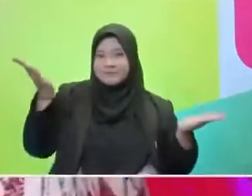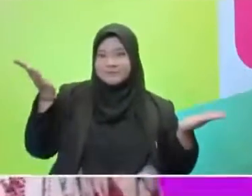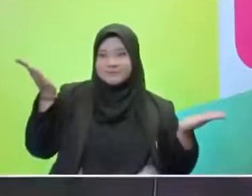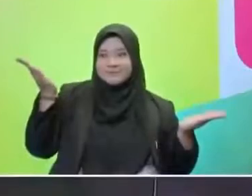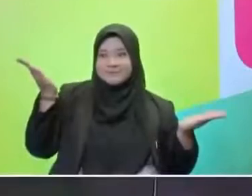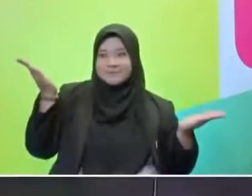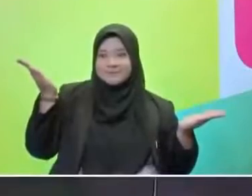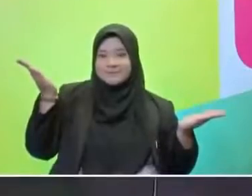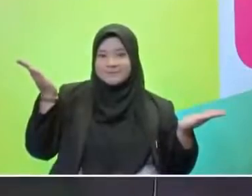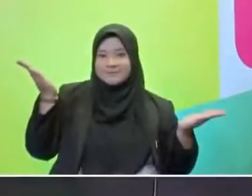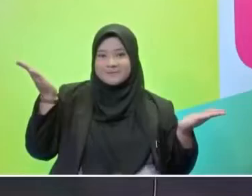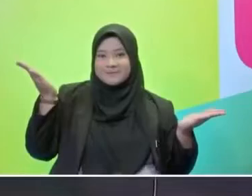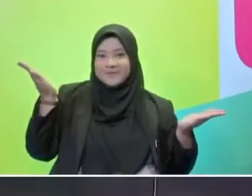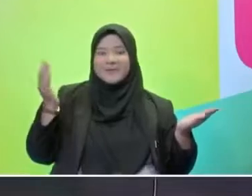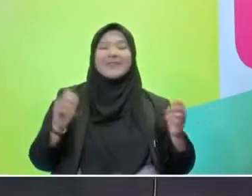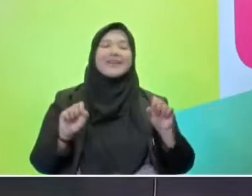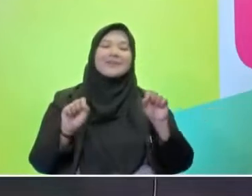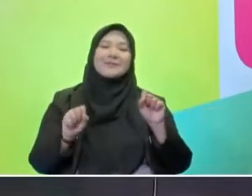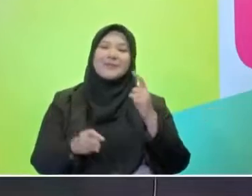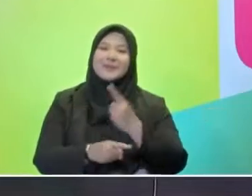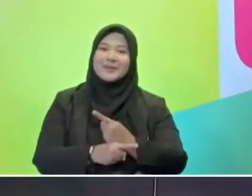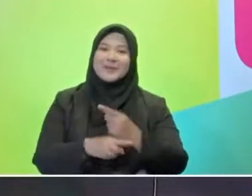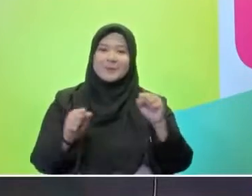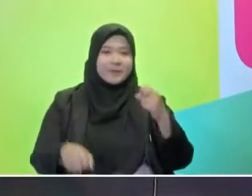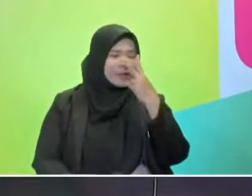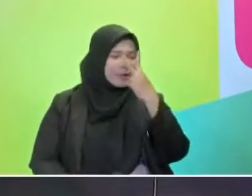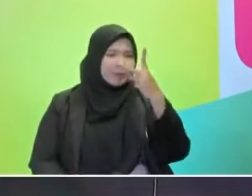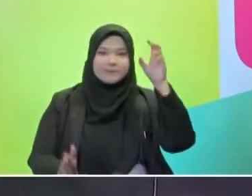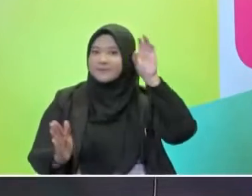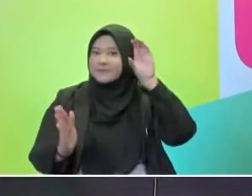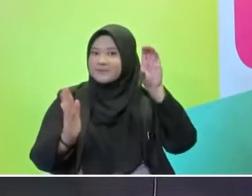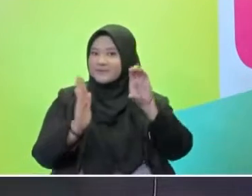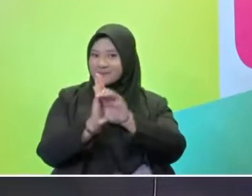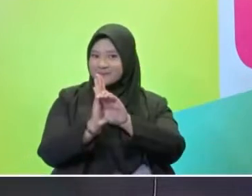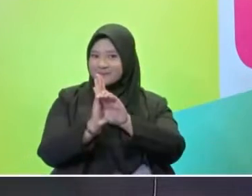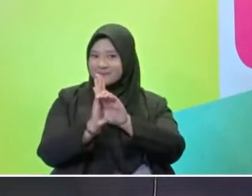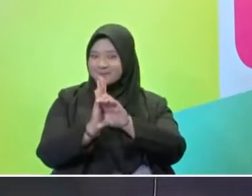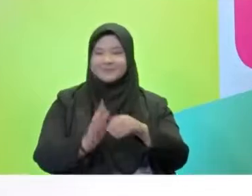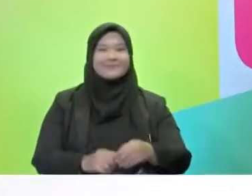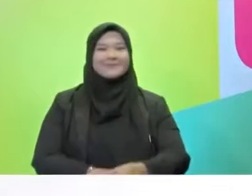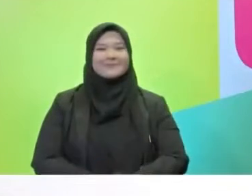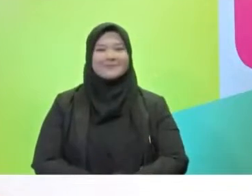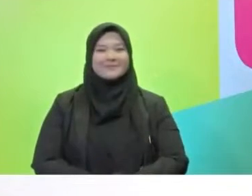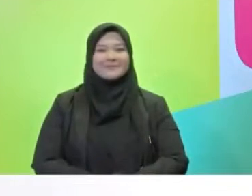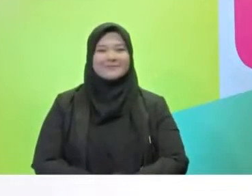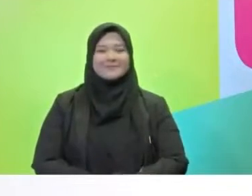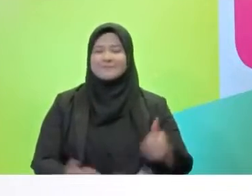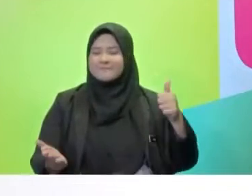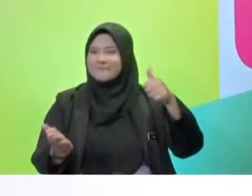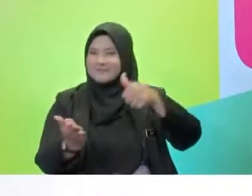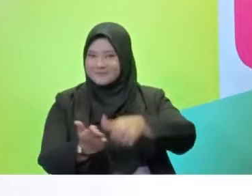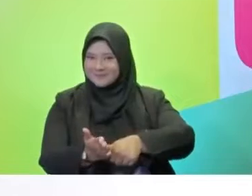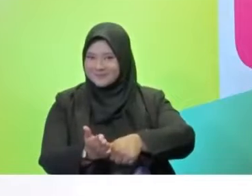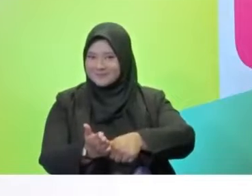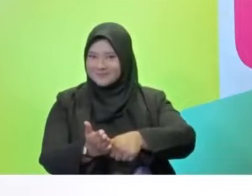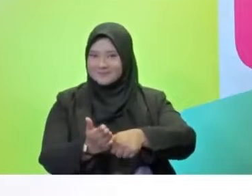cikgu. Betul. Betul. Okey, saya akan tampakkan nama dan gambar perayaan ini.